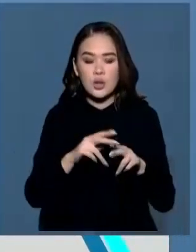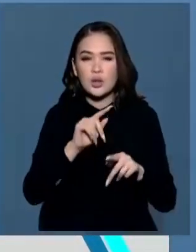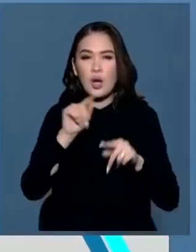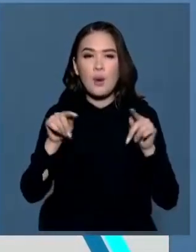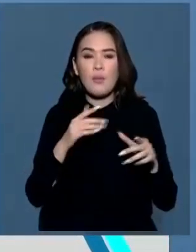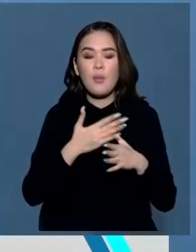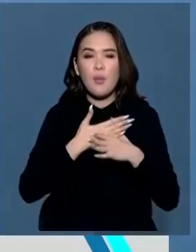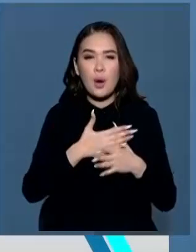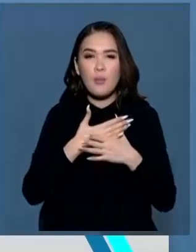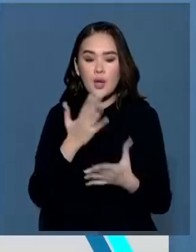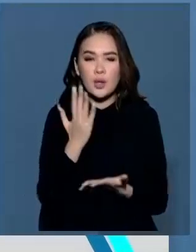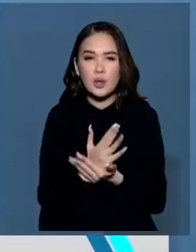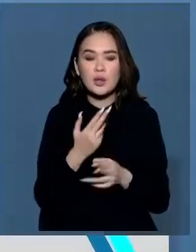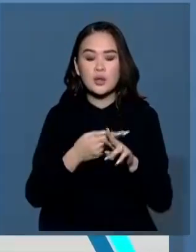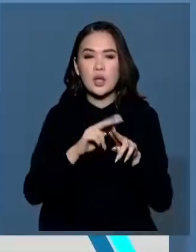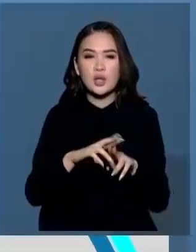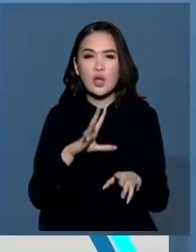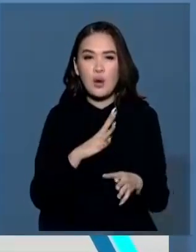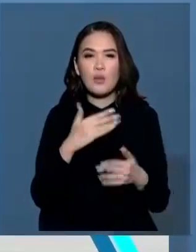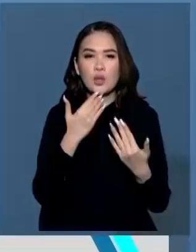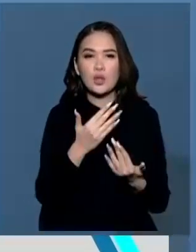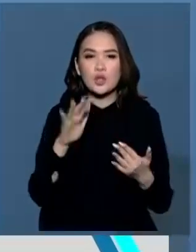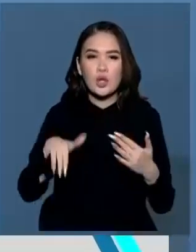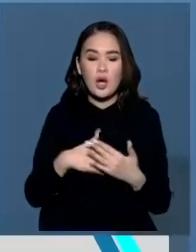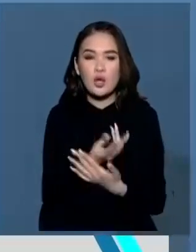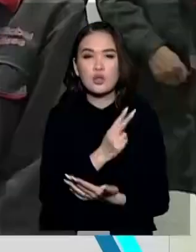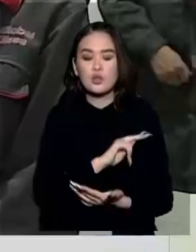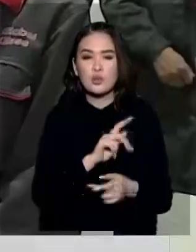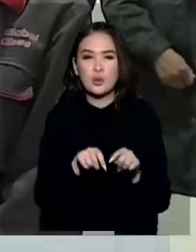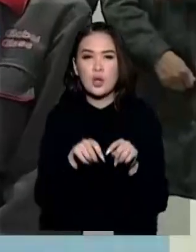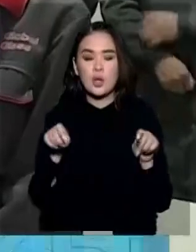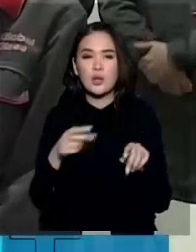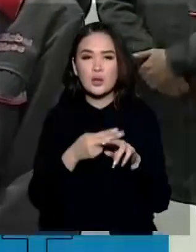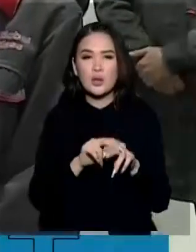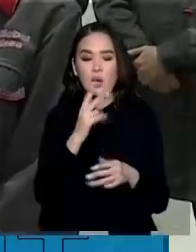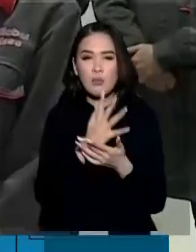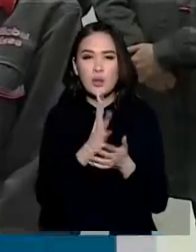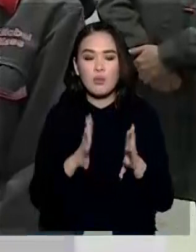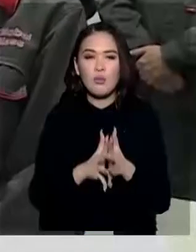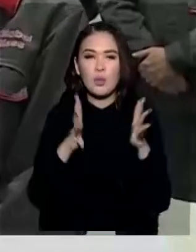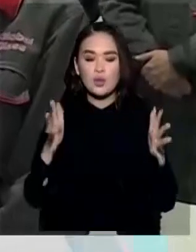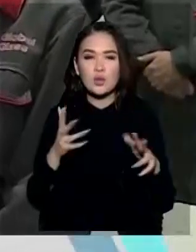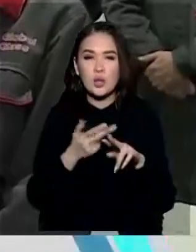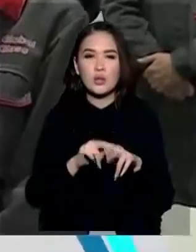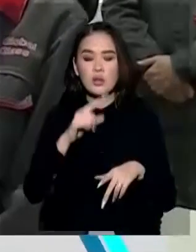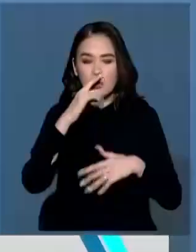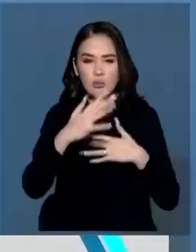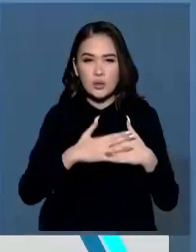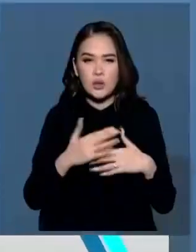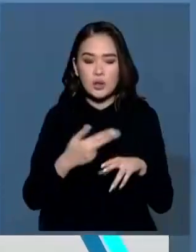қолдау көрсетеді. Осының арқасында жаңа жұмыс орындары құрылып, халықтың әл-ауқаты артып келеді. Былтыр біз